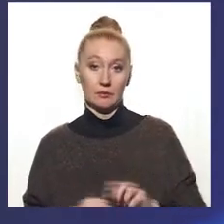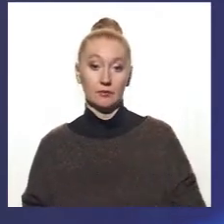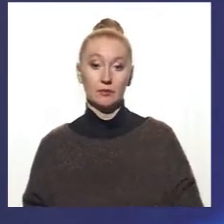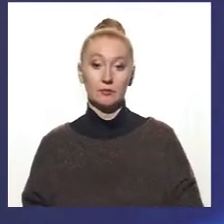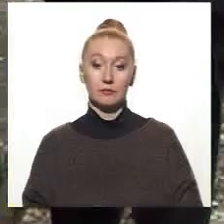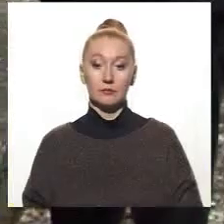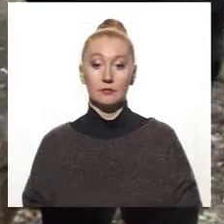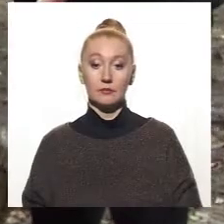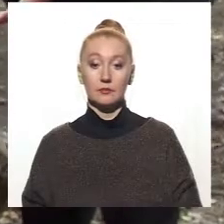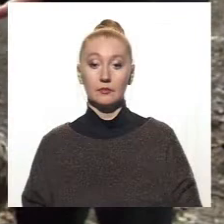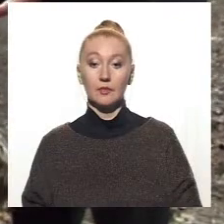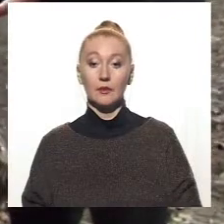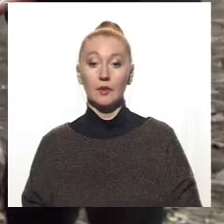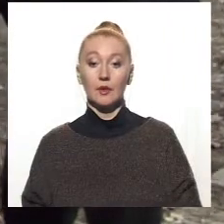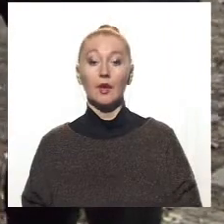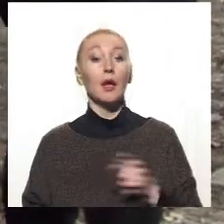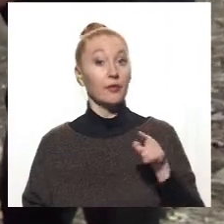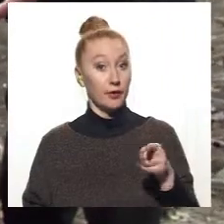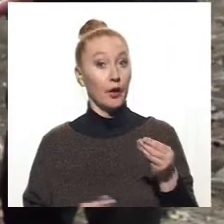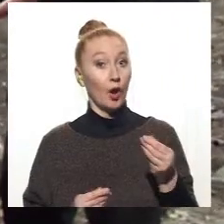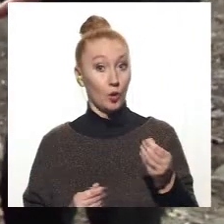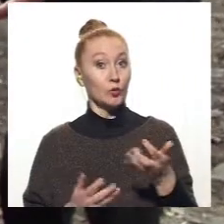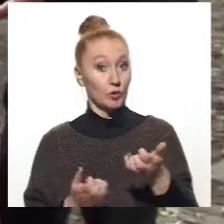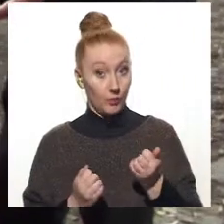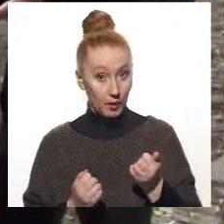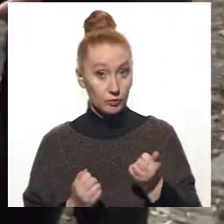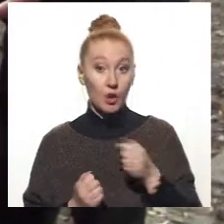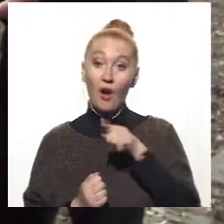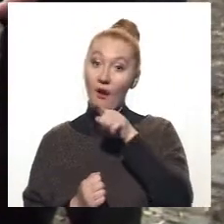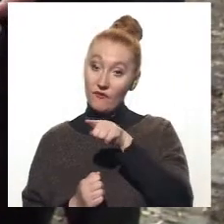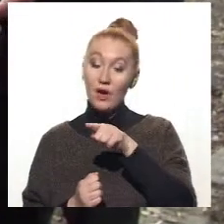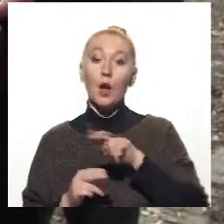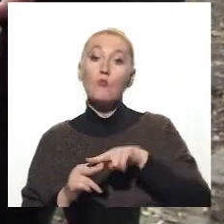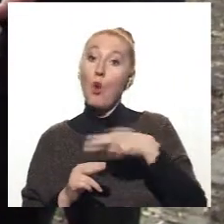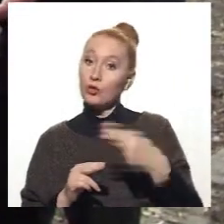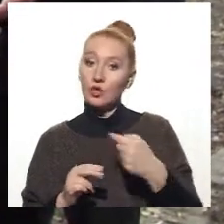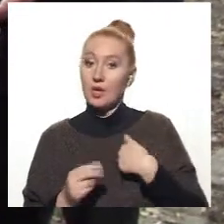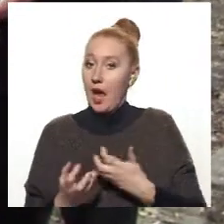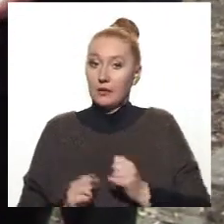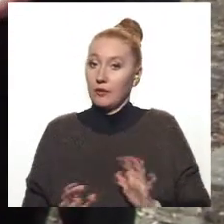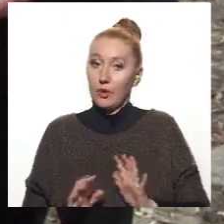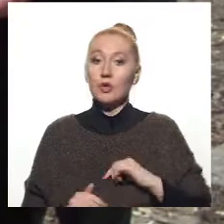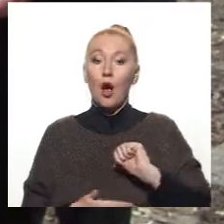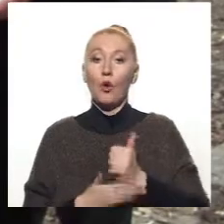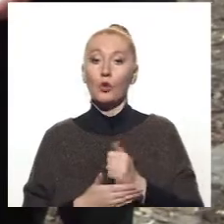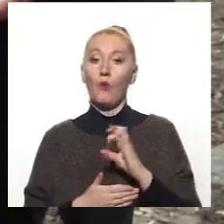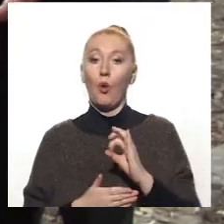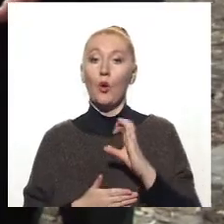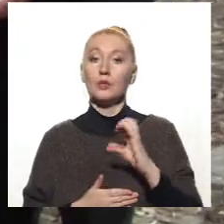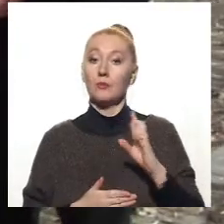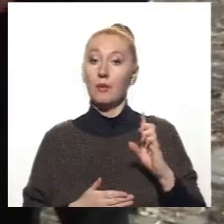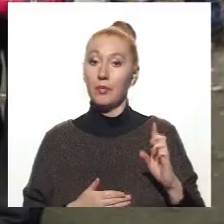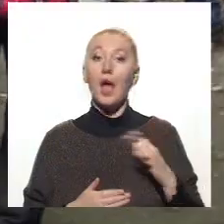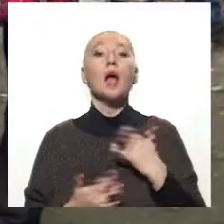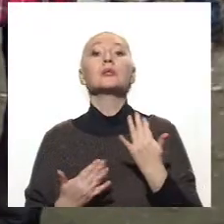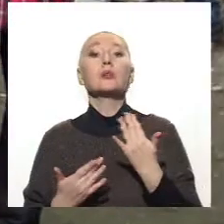внесків. Гроші получаєш? Работай. Ви боржник, я не отримую гроші. Я голова ОСББ. Це відповідальність. Скільки